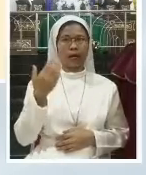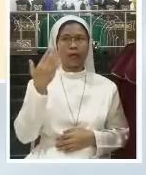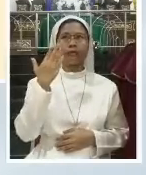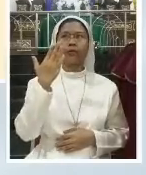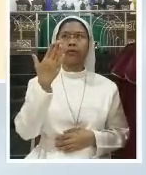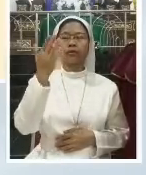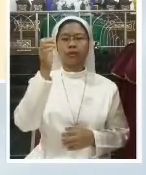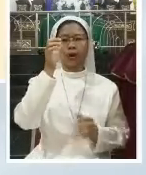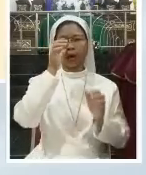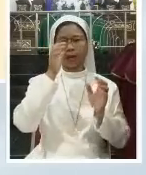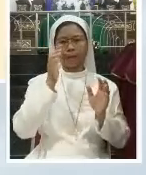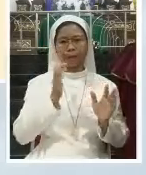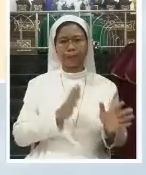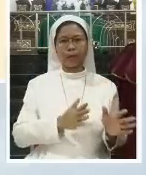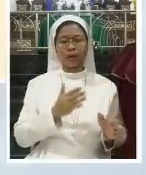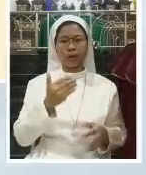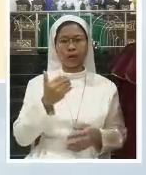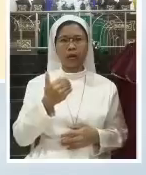taaw